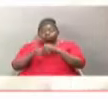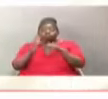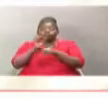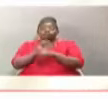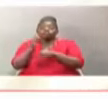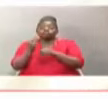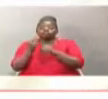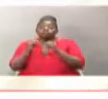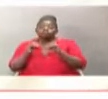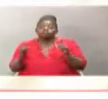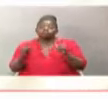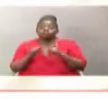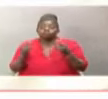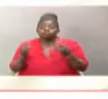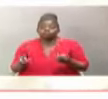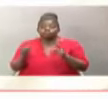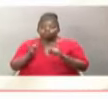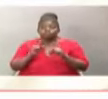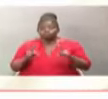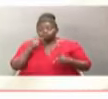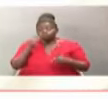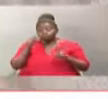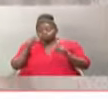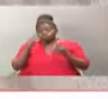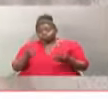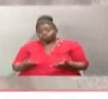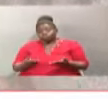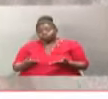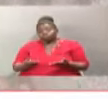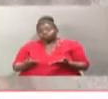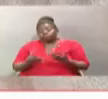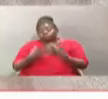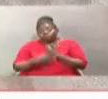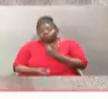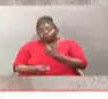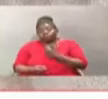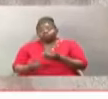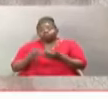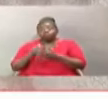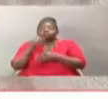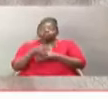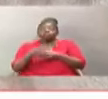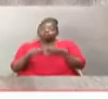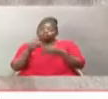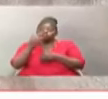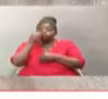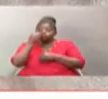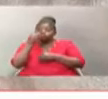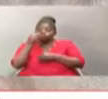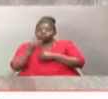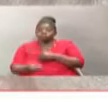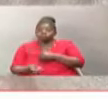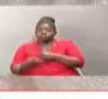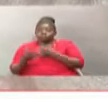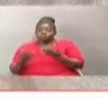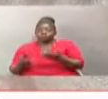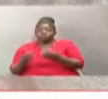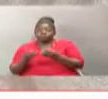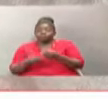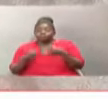mokka, but tuddukirira abantu abatalina mwasirizi. Tuyambeko tuweke ku baneighbors baffe ekyokulya. Tumala kasula busuze